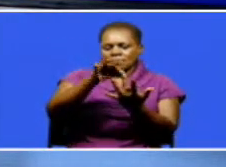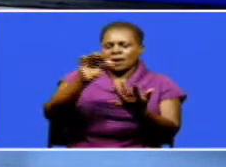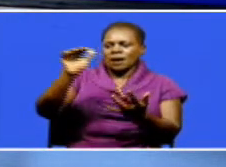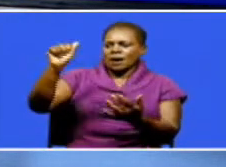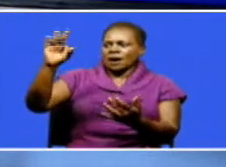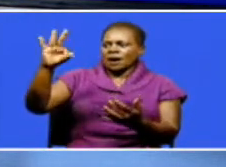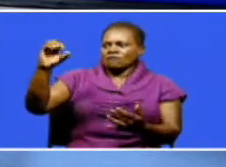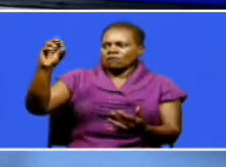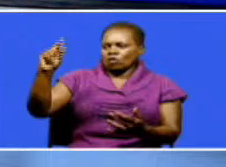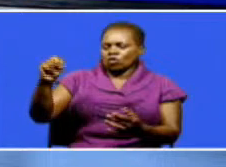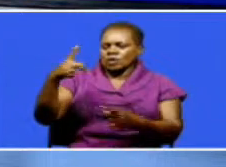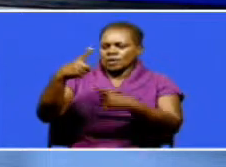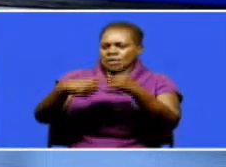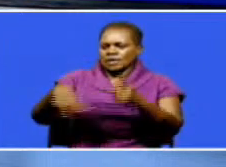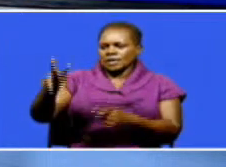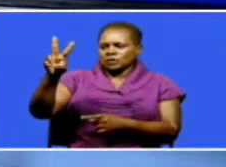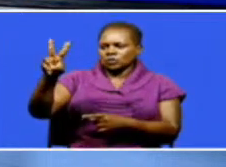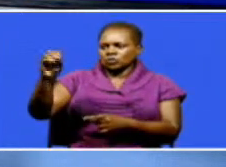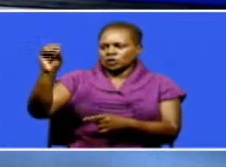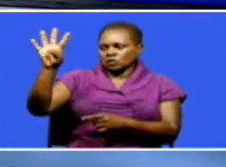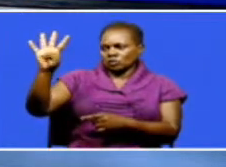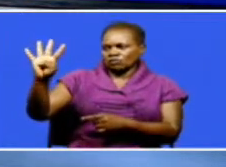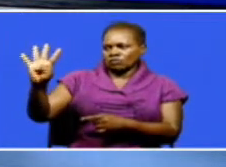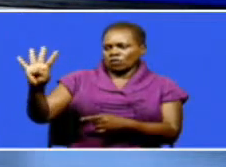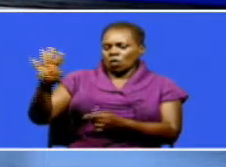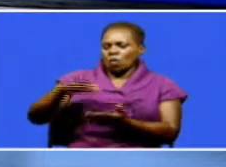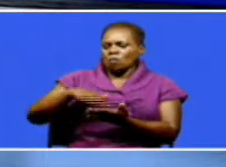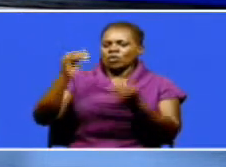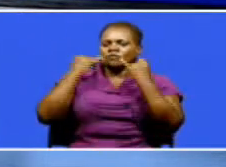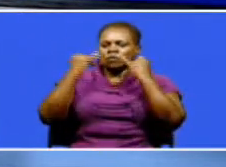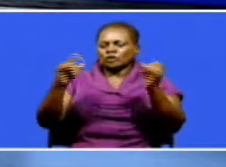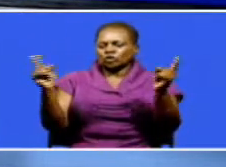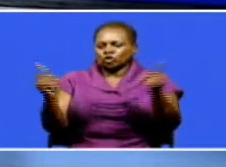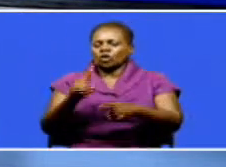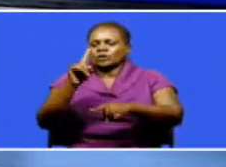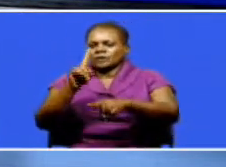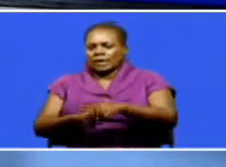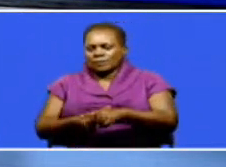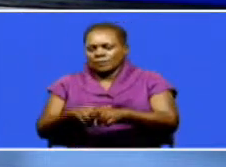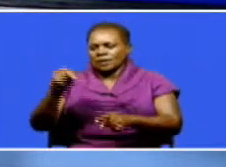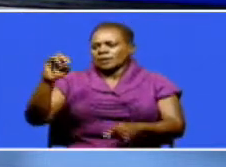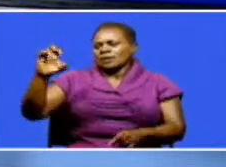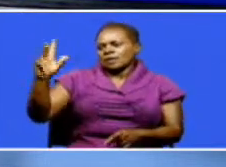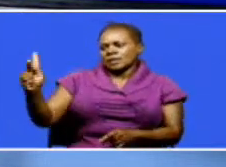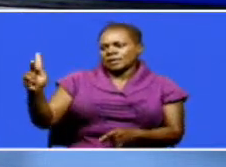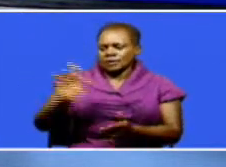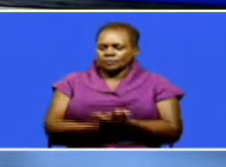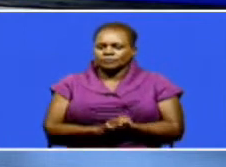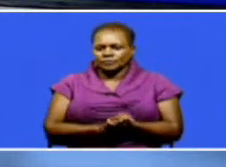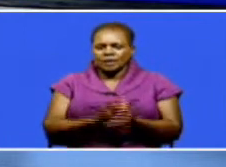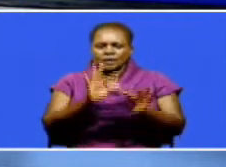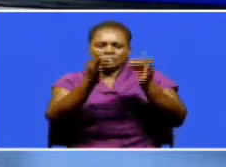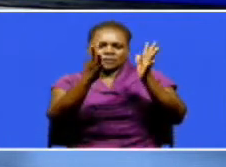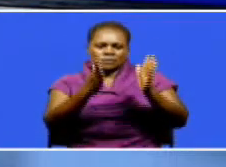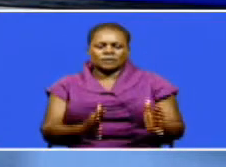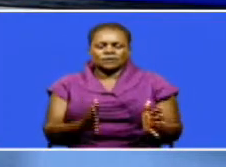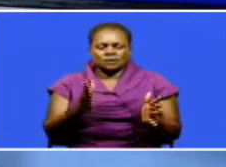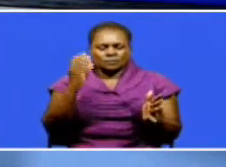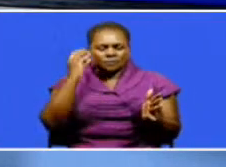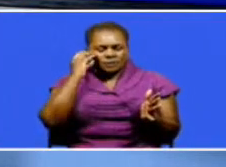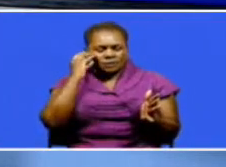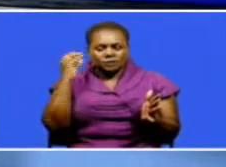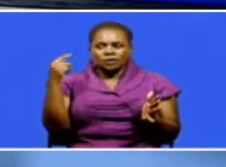AFCON mwaka wa 2004. Basi utakuwa unapata mengi zaidi muda si mrefu. Mie kwa jina ni Nicholas Ombua, mwenzangu kwa lugha ishara